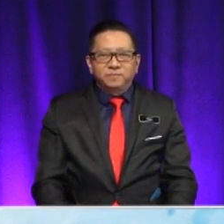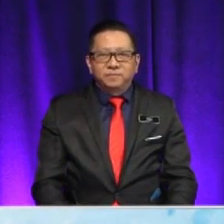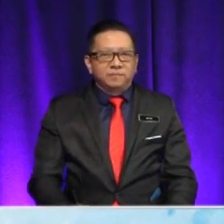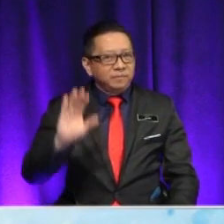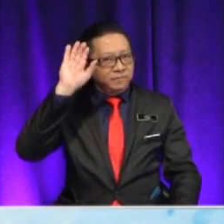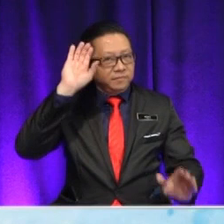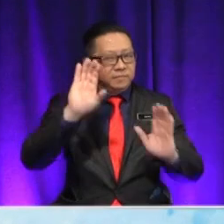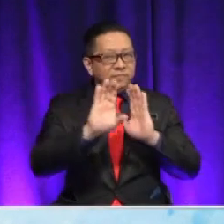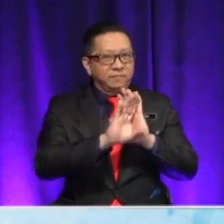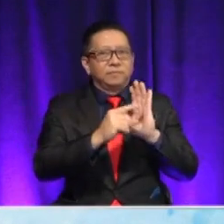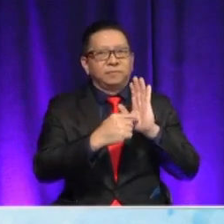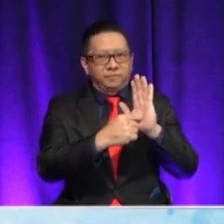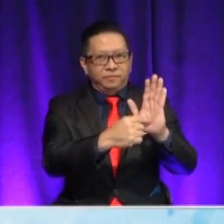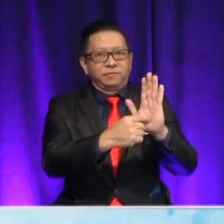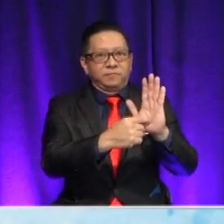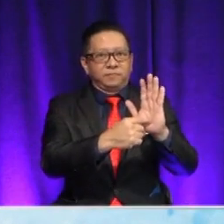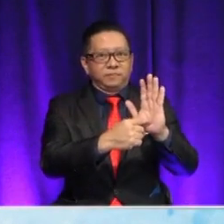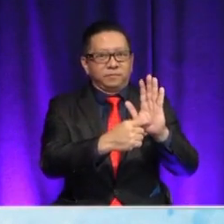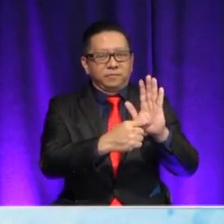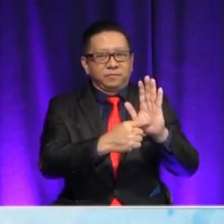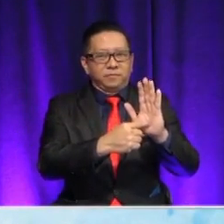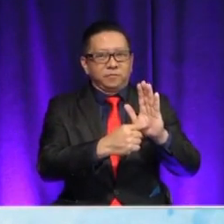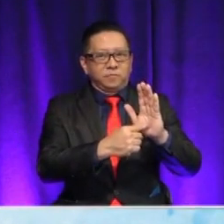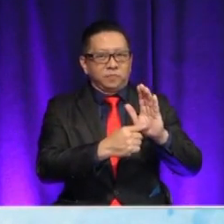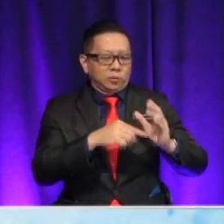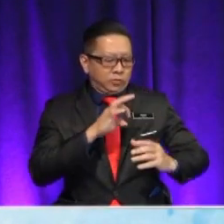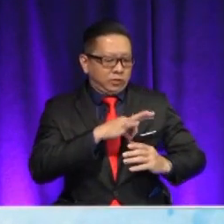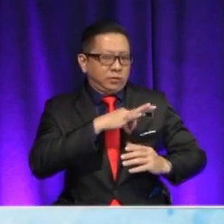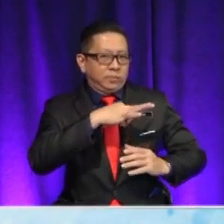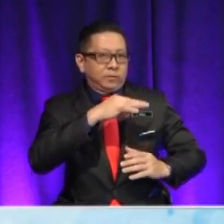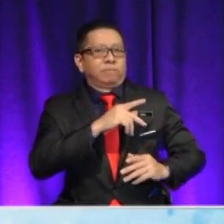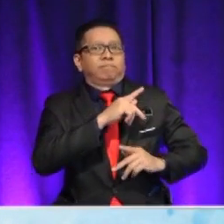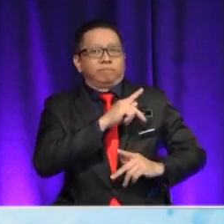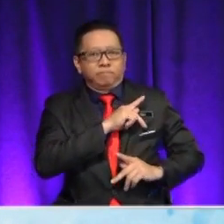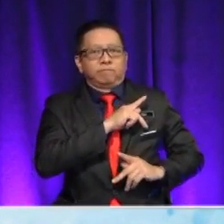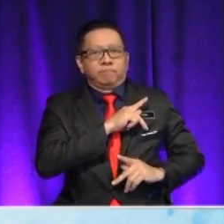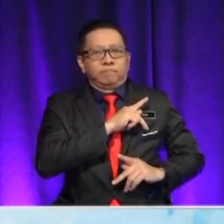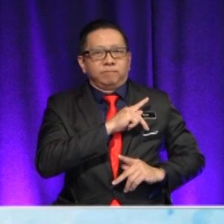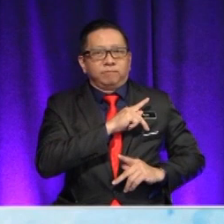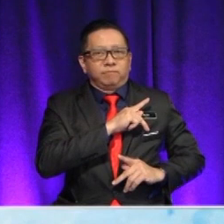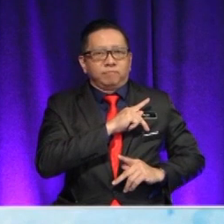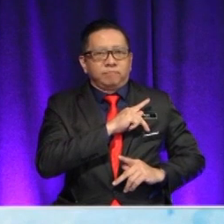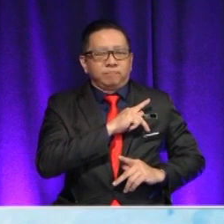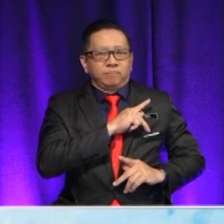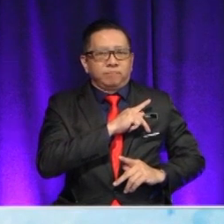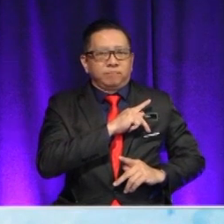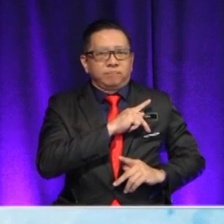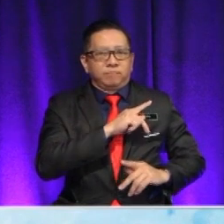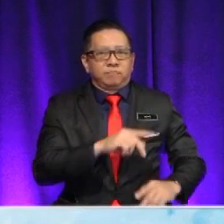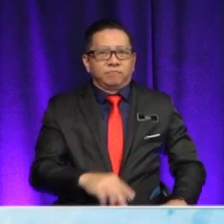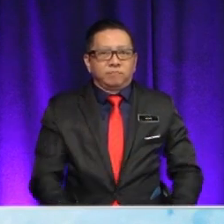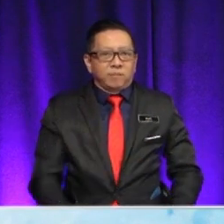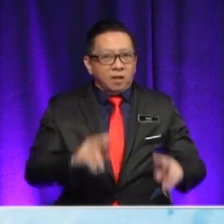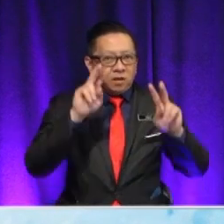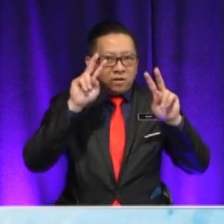Gambar ini menunjukkan semangat patriotik. Okey, betul Mira, semangat patriotik. Mungkin dia nampak apa